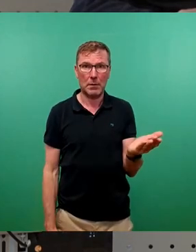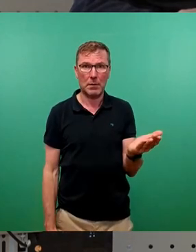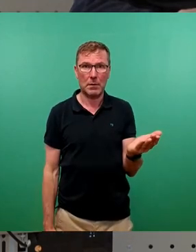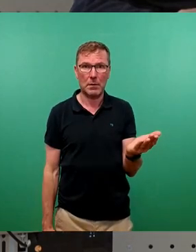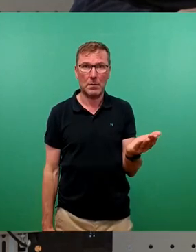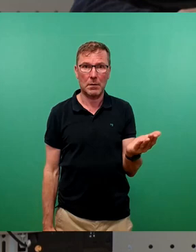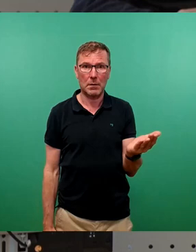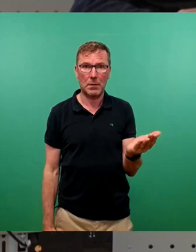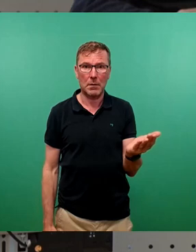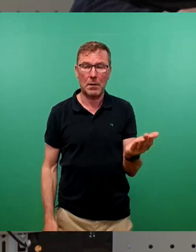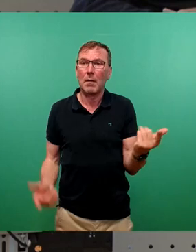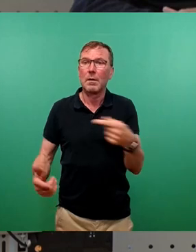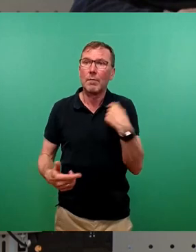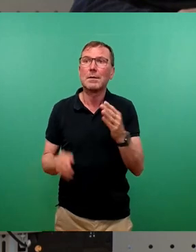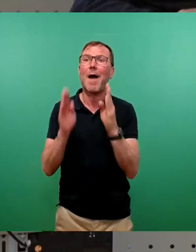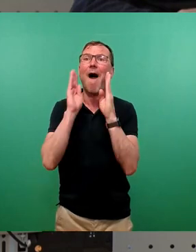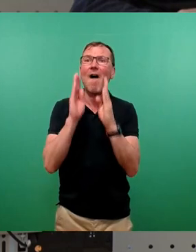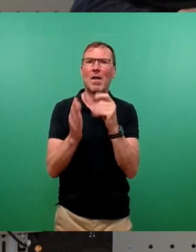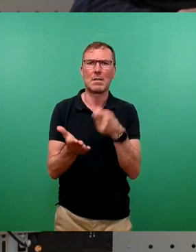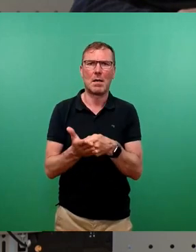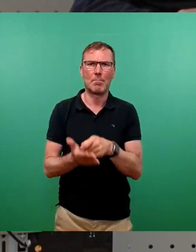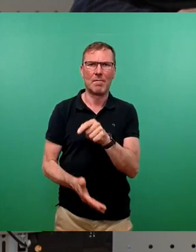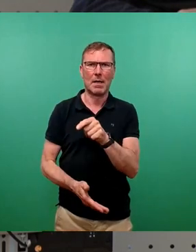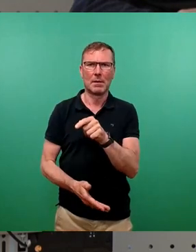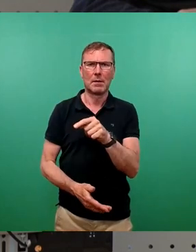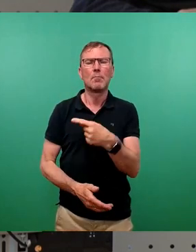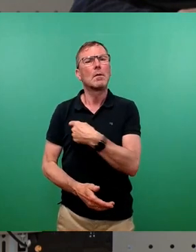wie wir sie fachlich bewerten. Wir gehen mit allen gleich um.